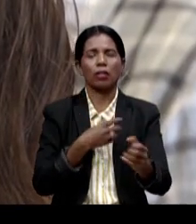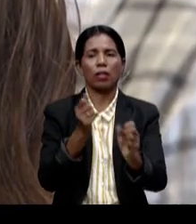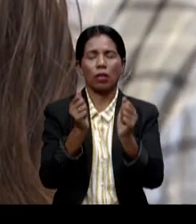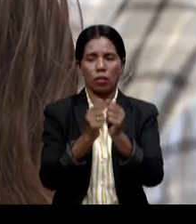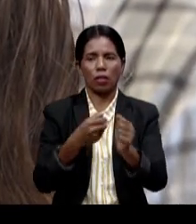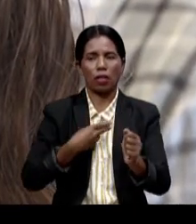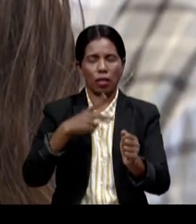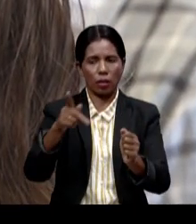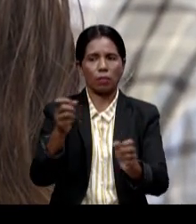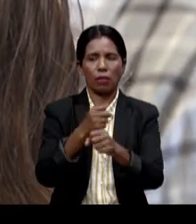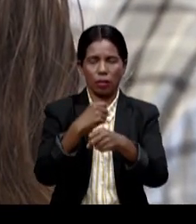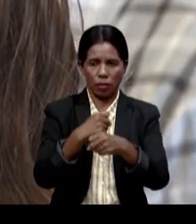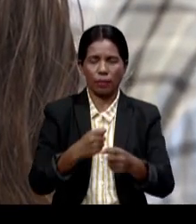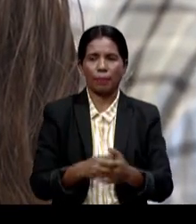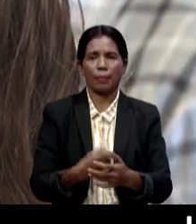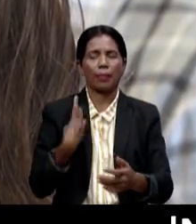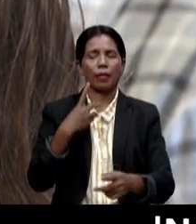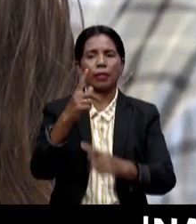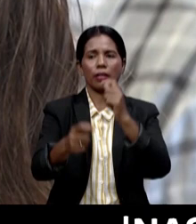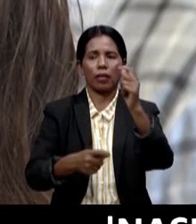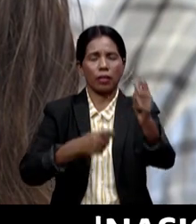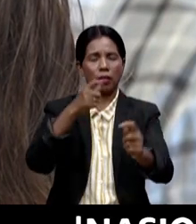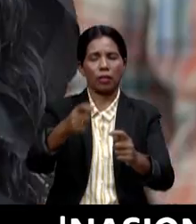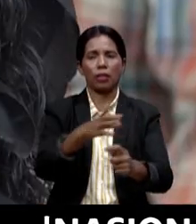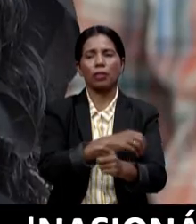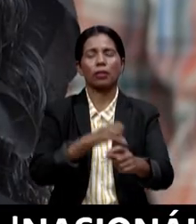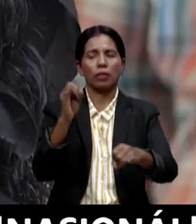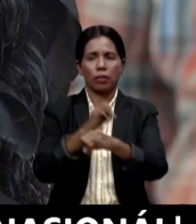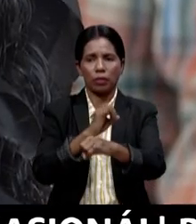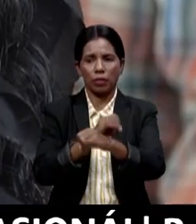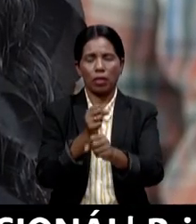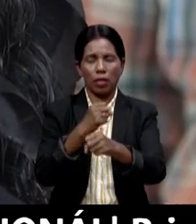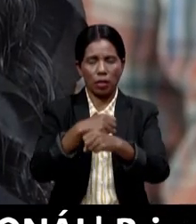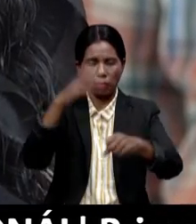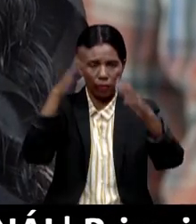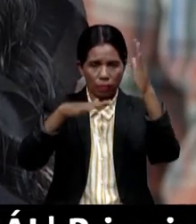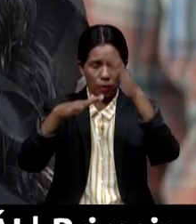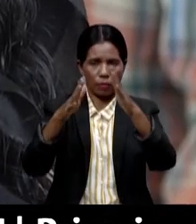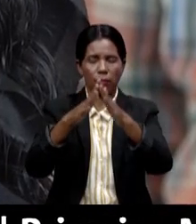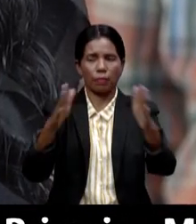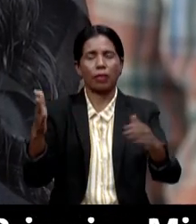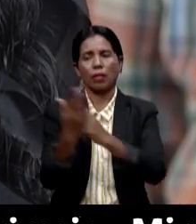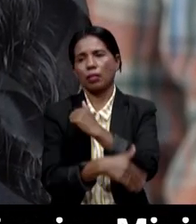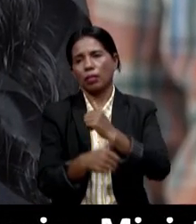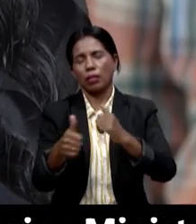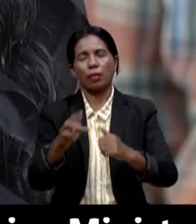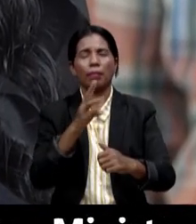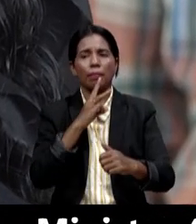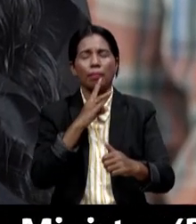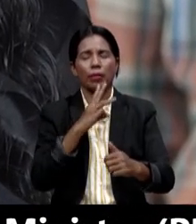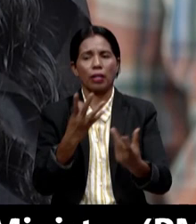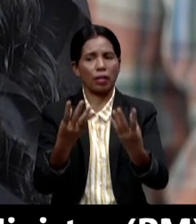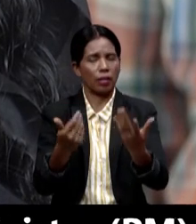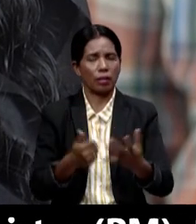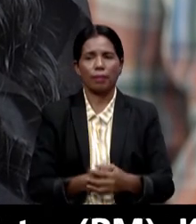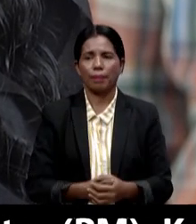maca cria bat, né. Liu, liu se tecnologia, liu se indústria, né, maca cria problema. Né. Por exemplo, ia raibar, agora beha o marang.